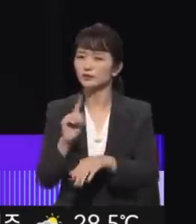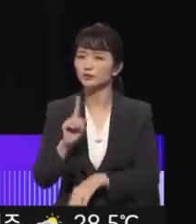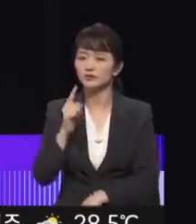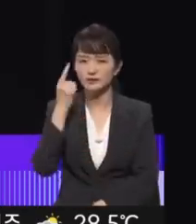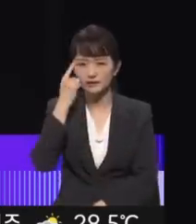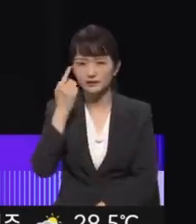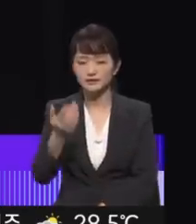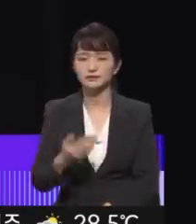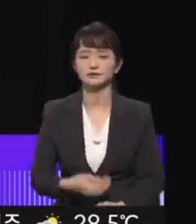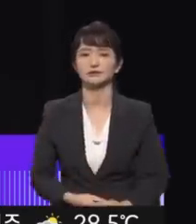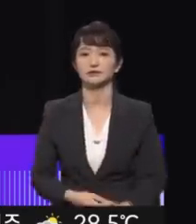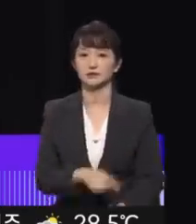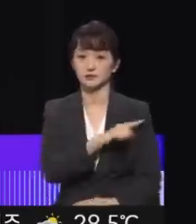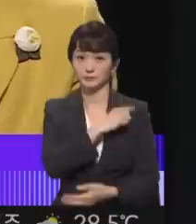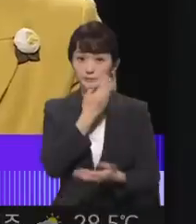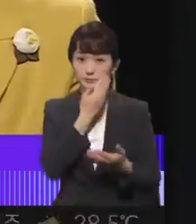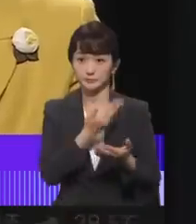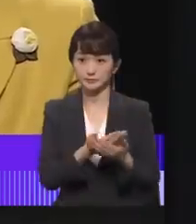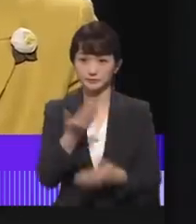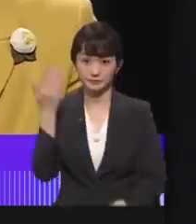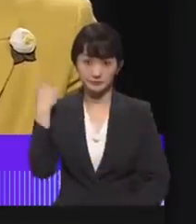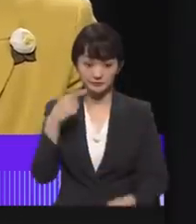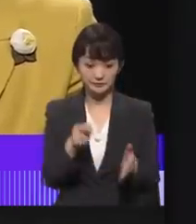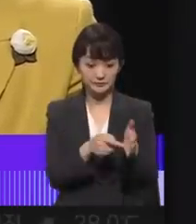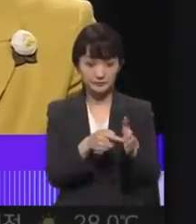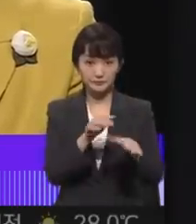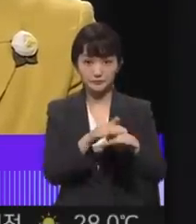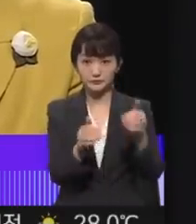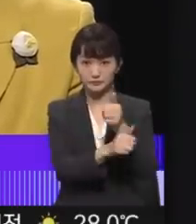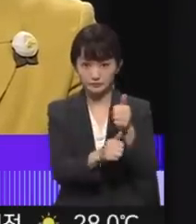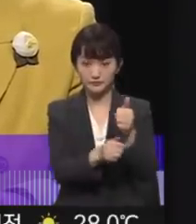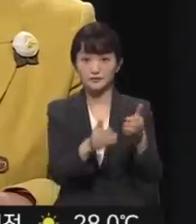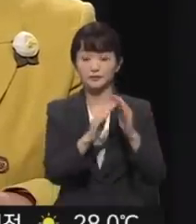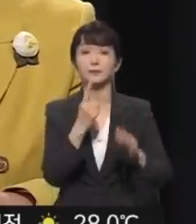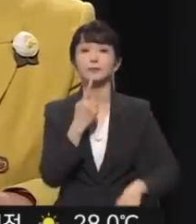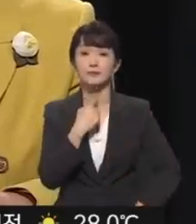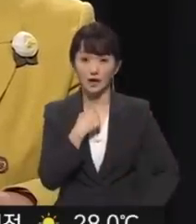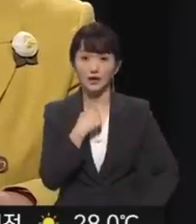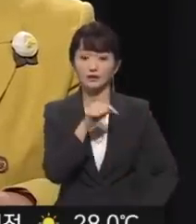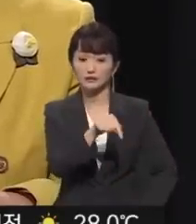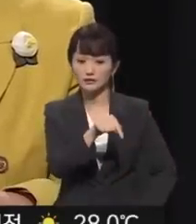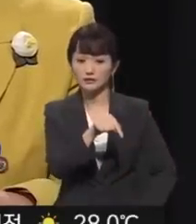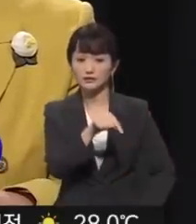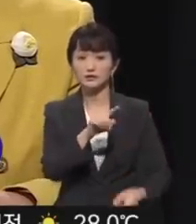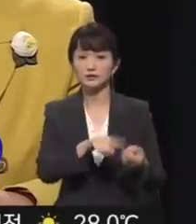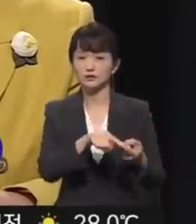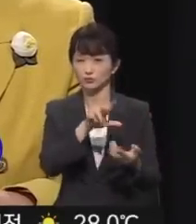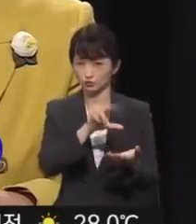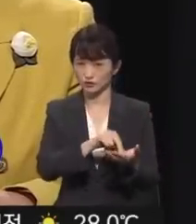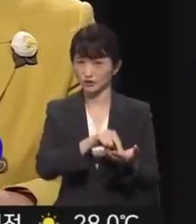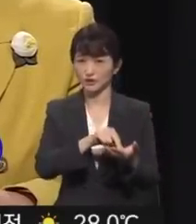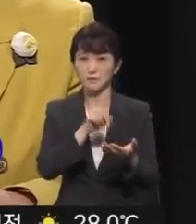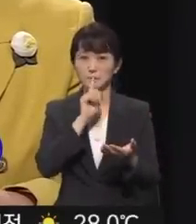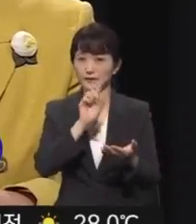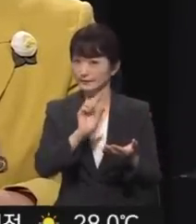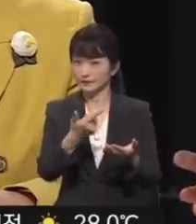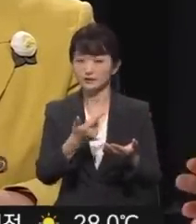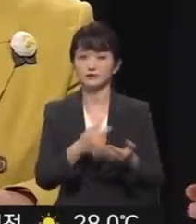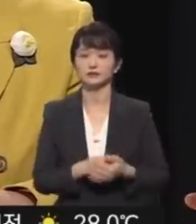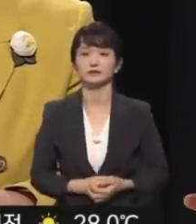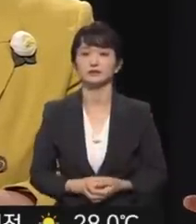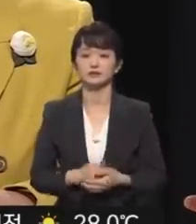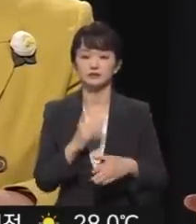보면 제일 중요한 것은 무엇이냐 하면 예전에도 비디오의 가 만들어졌던 저 자주 있습니다 그 자체를 문제 삼고 있지는 않고요 여기서 문제는